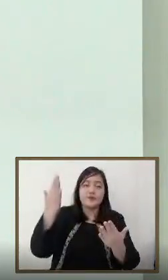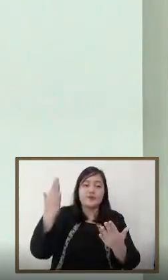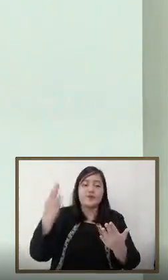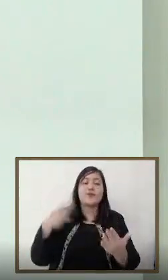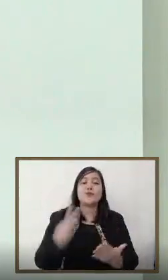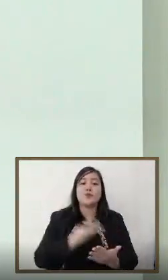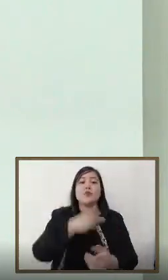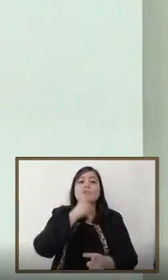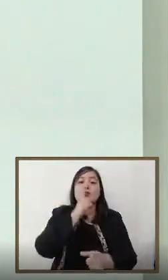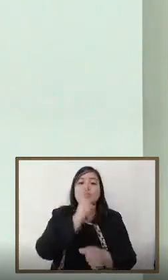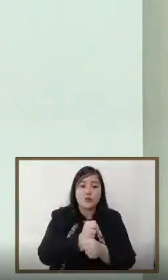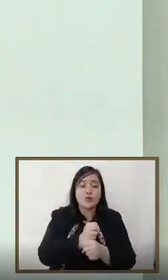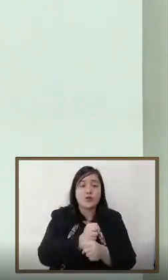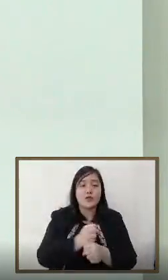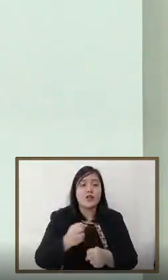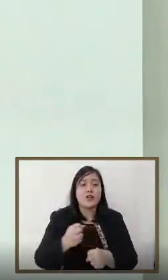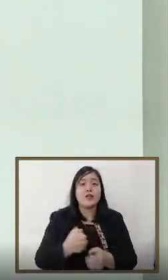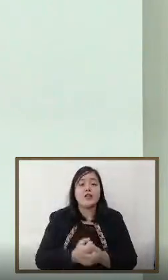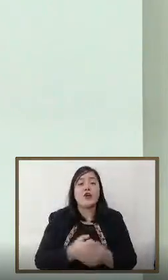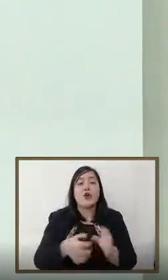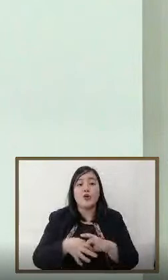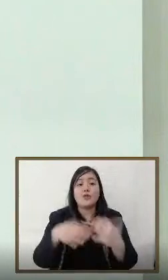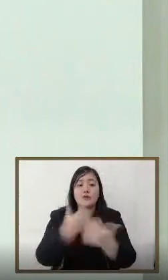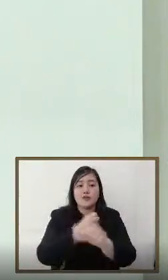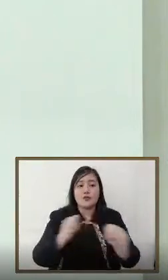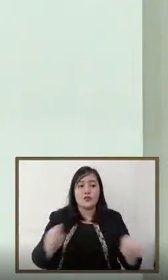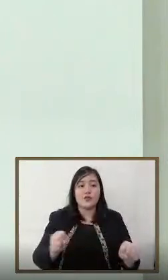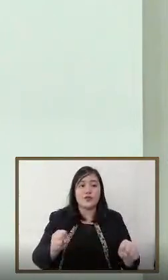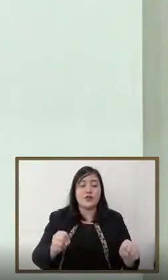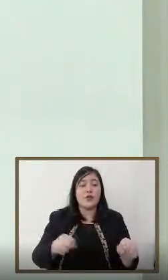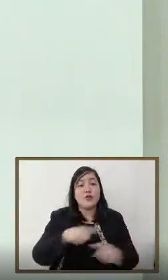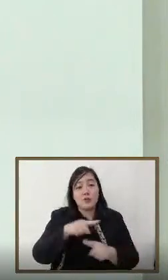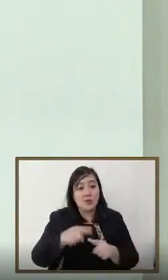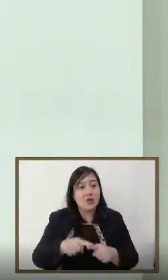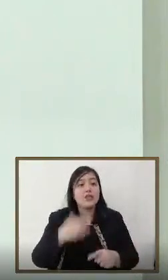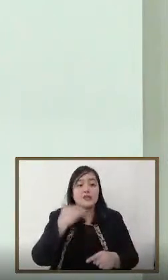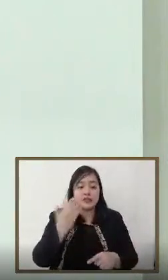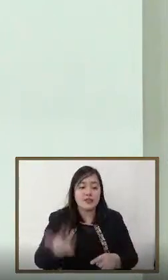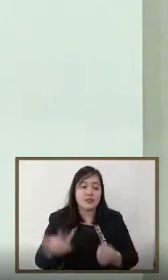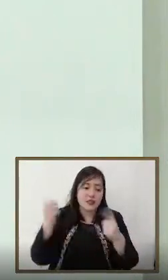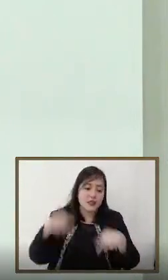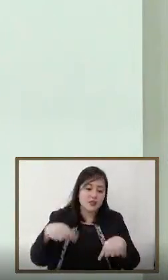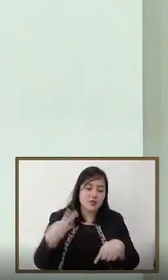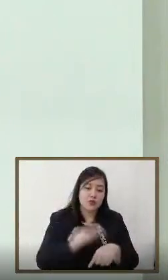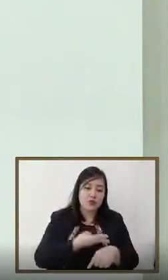Alam natin, anytime dumating ang kamatayan, sigurado yung patutunguhan natin. So, una